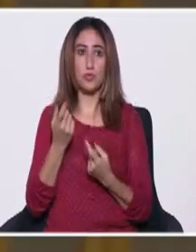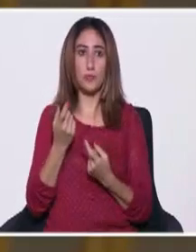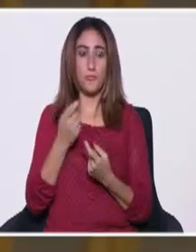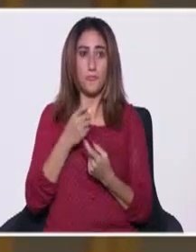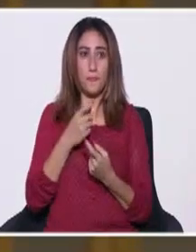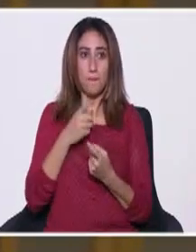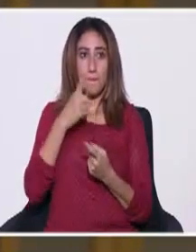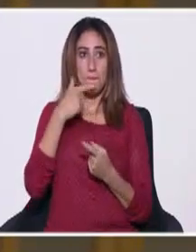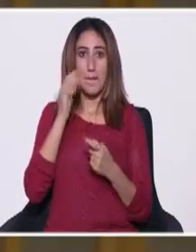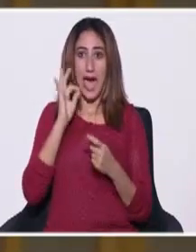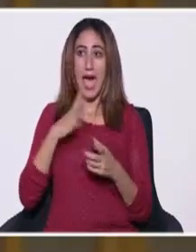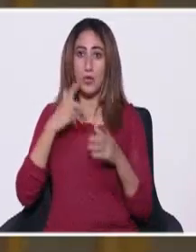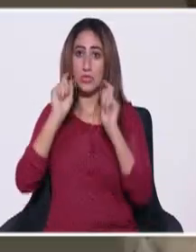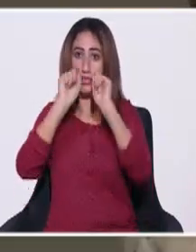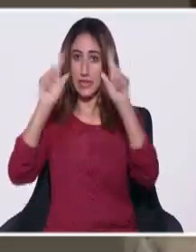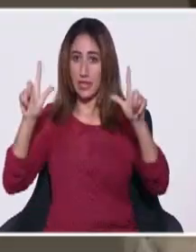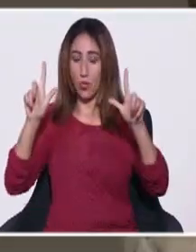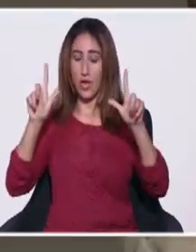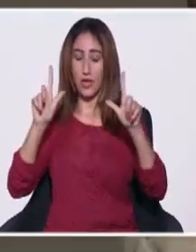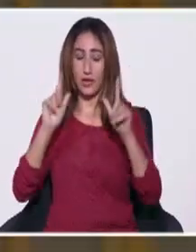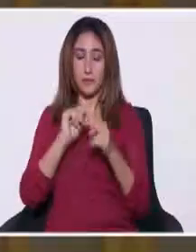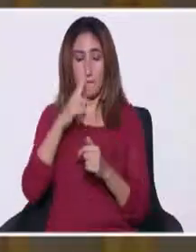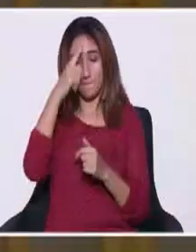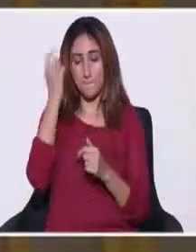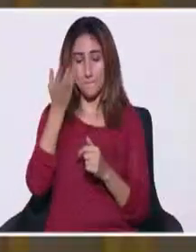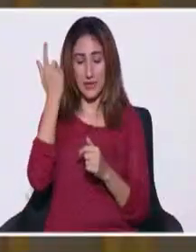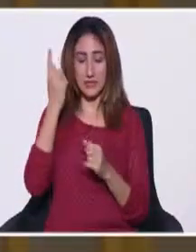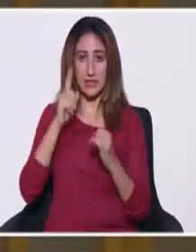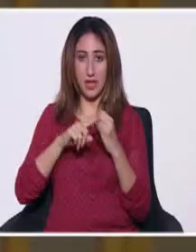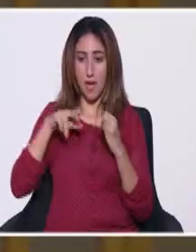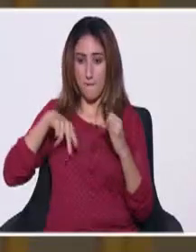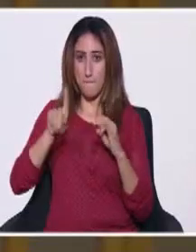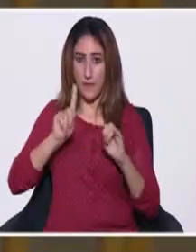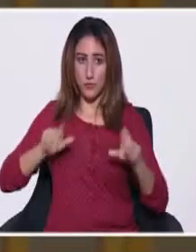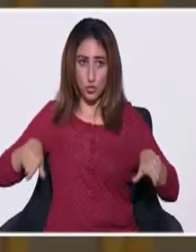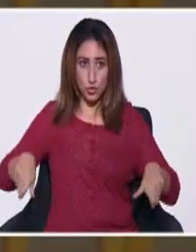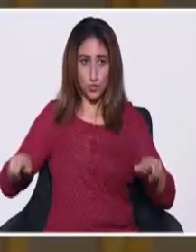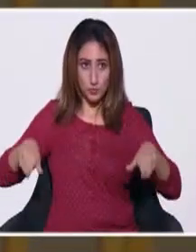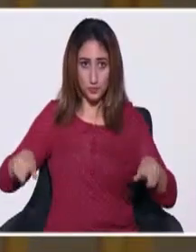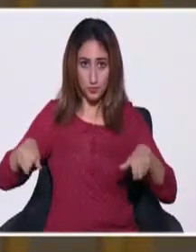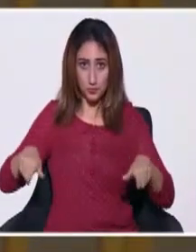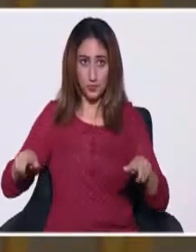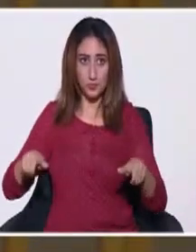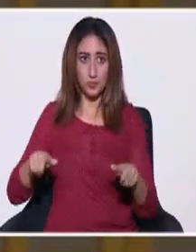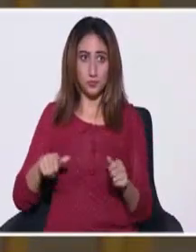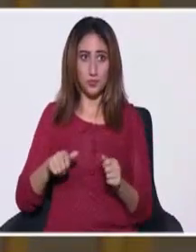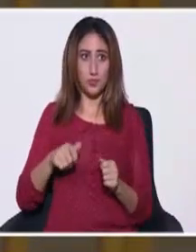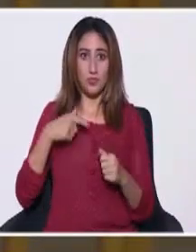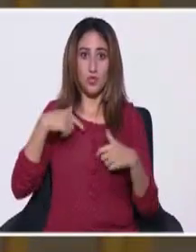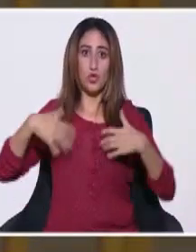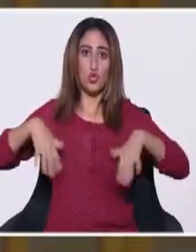بيكون التوعية فيهم بتؤدي للتقليل. يعني مثلا الإعاقة الحركية، وخاصة لما أنا عرفت طبعا أنا إصابة شلل